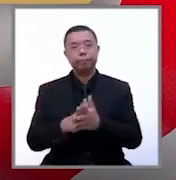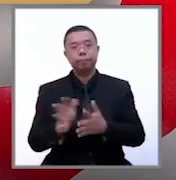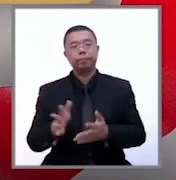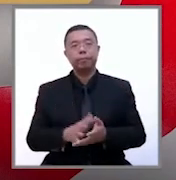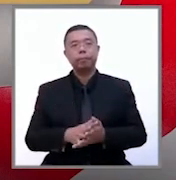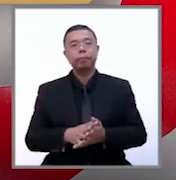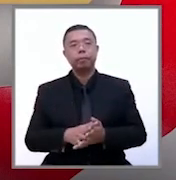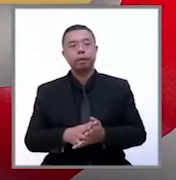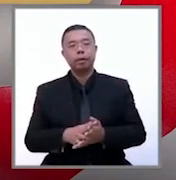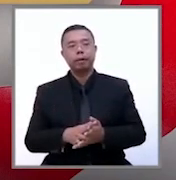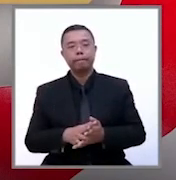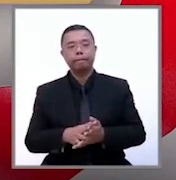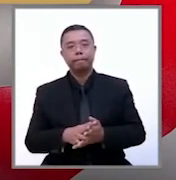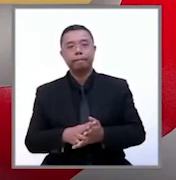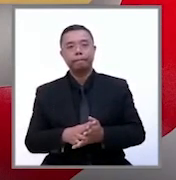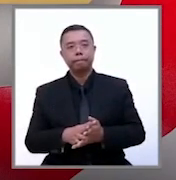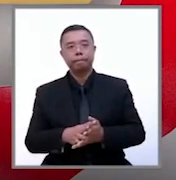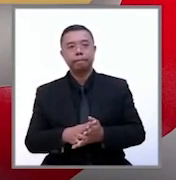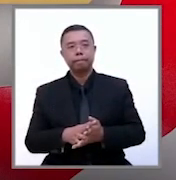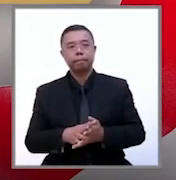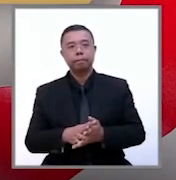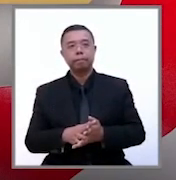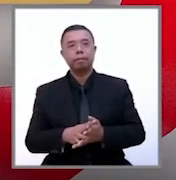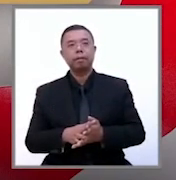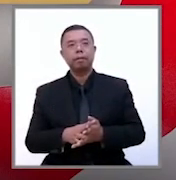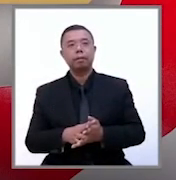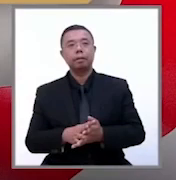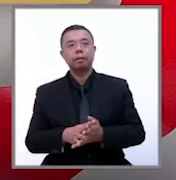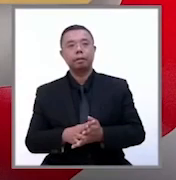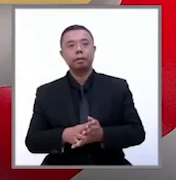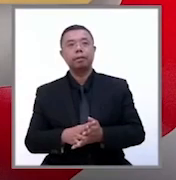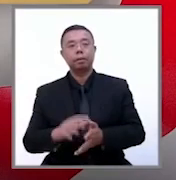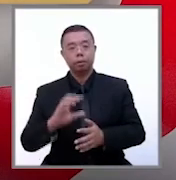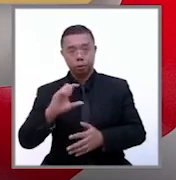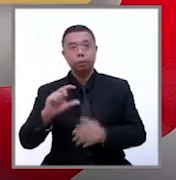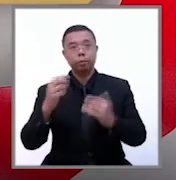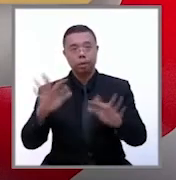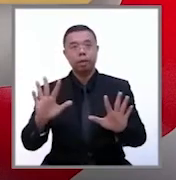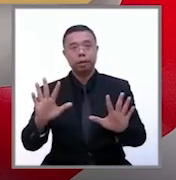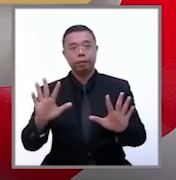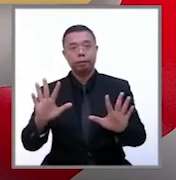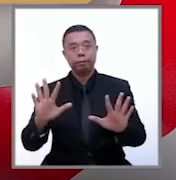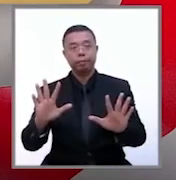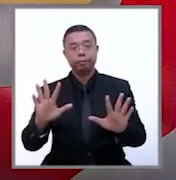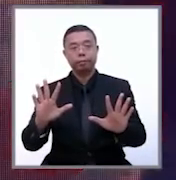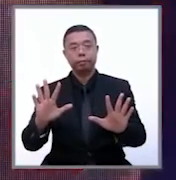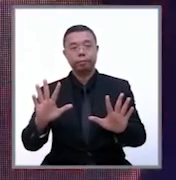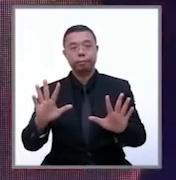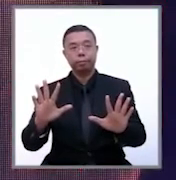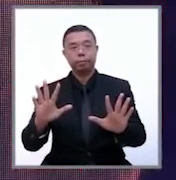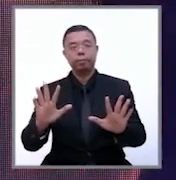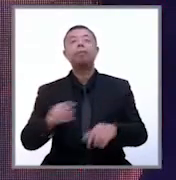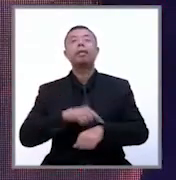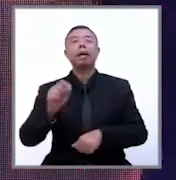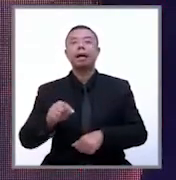baik masih ada waktu untuk menjelaskan atau cukup cukup baik